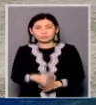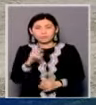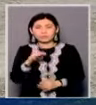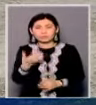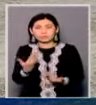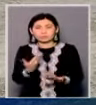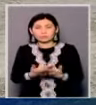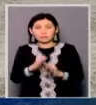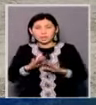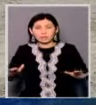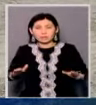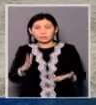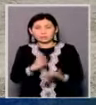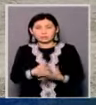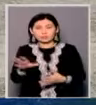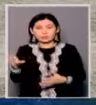келетін балдар ертең